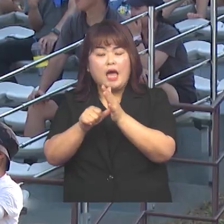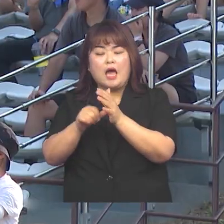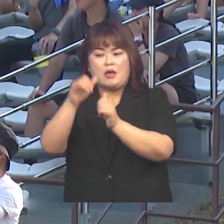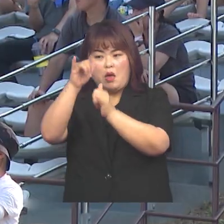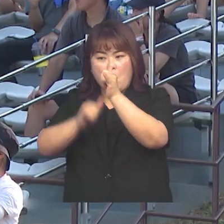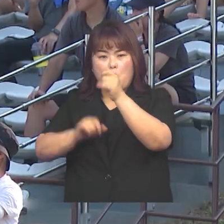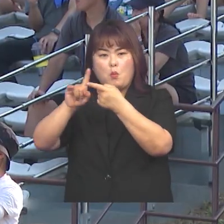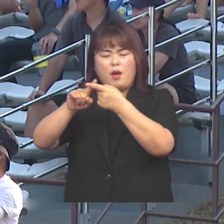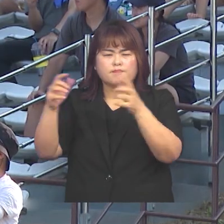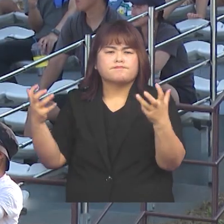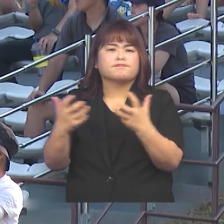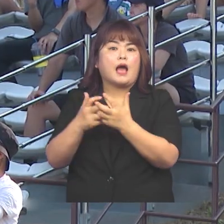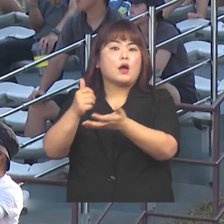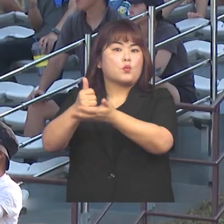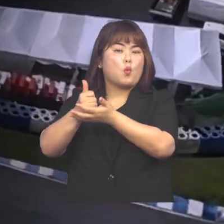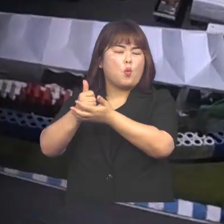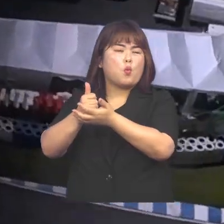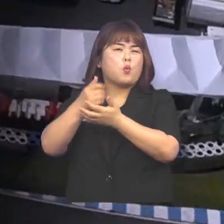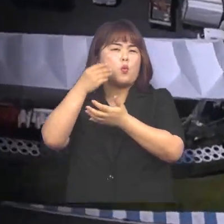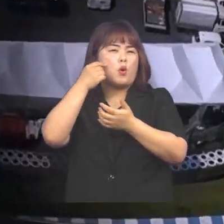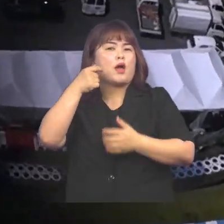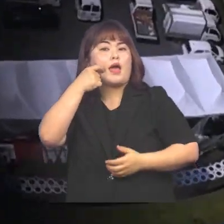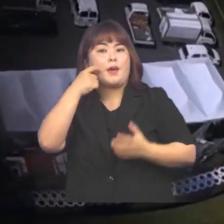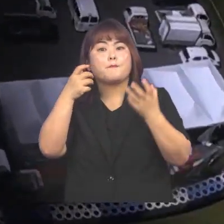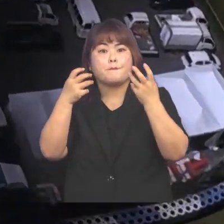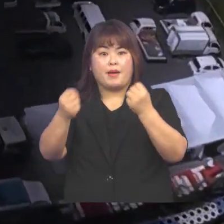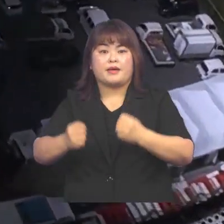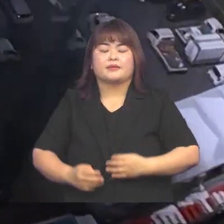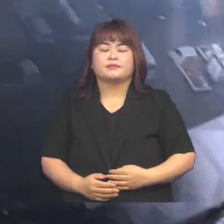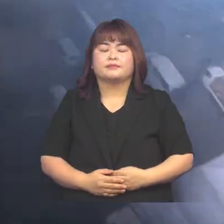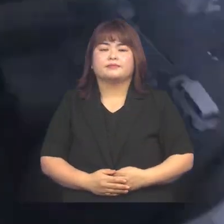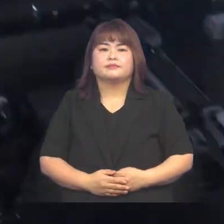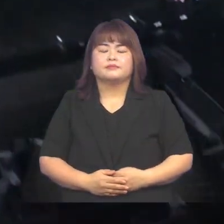최다 관중이 모일 정도로 높은 인기를 끌었습니다.